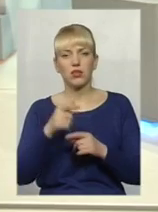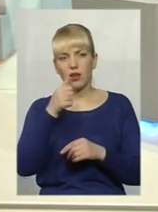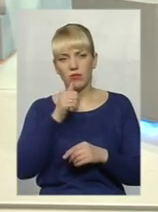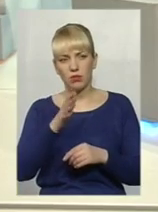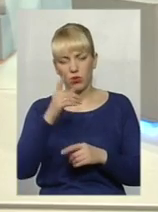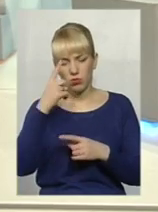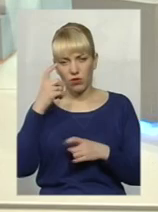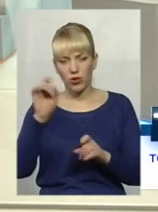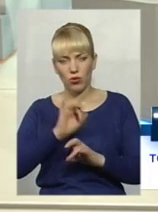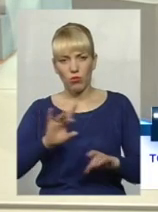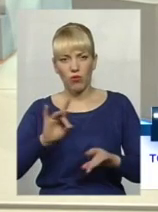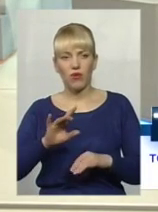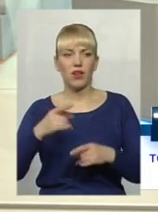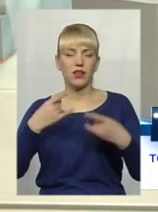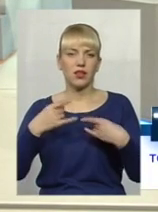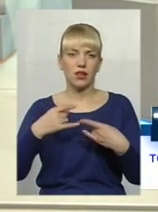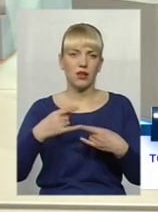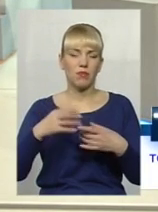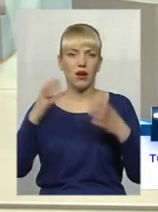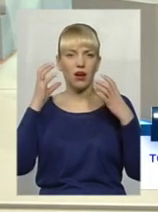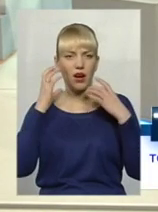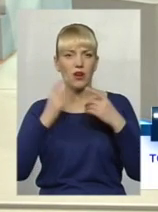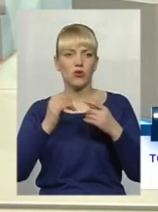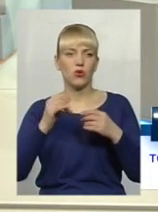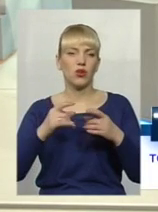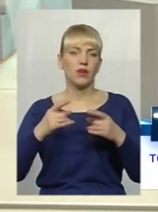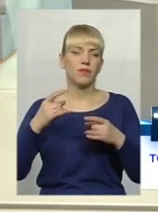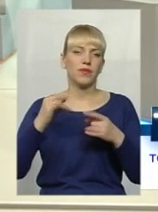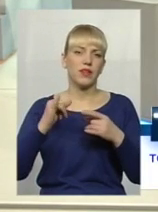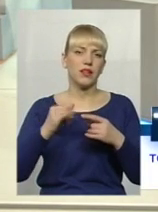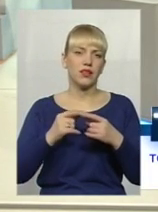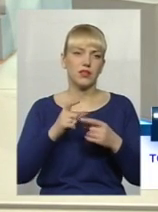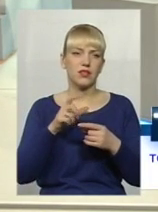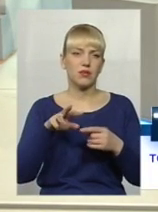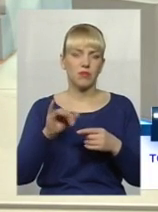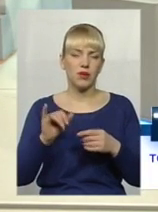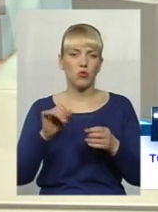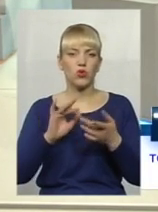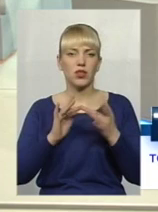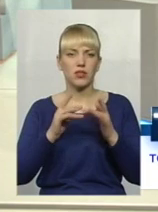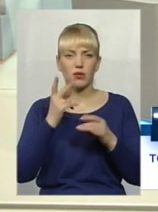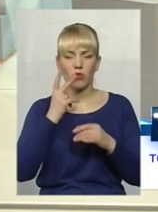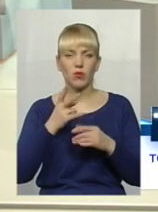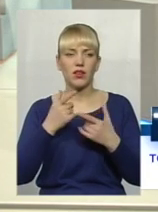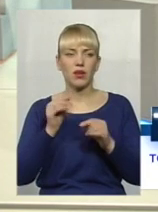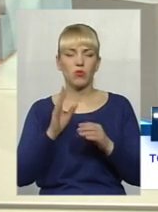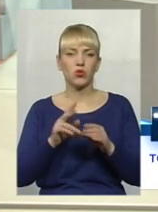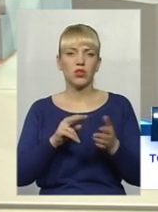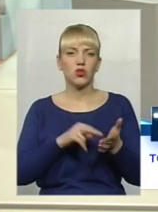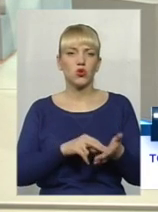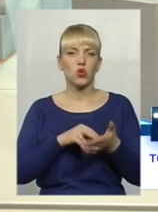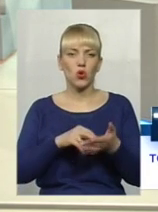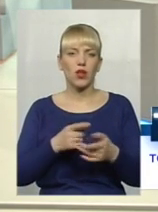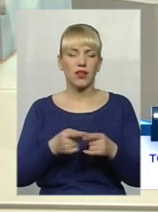телебаченні, і по радіо, і в засобах масових інформації всіх, і на сайті Хмельницької міської ради можна простежити, де вони будуть стояти ці